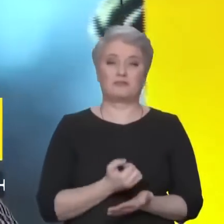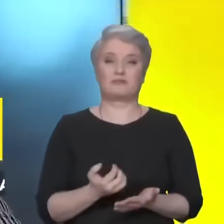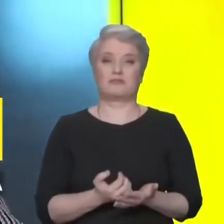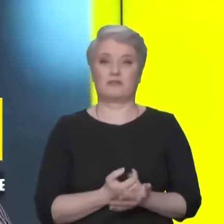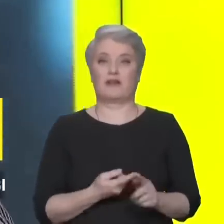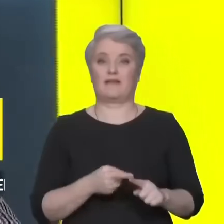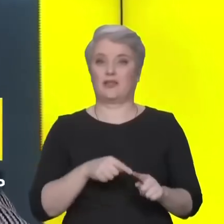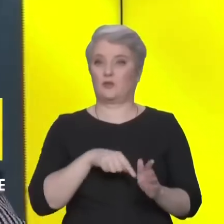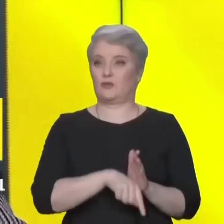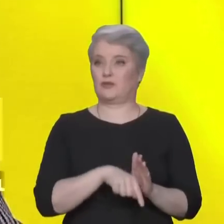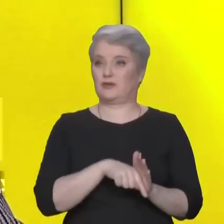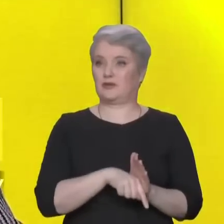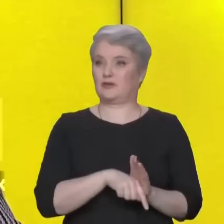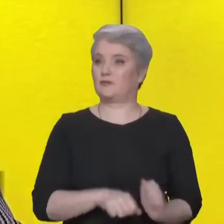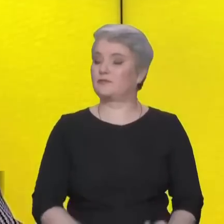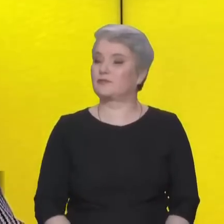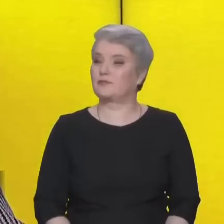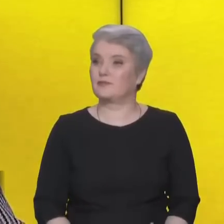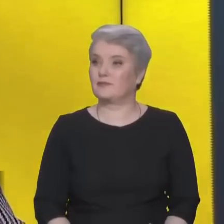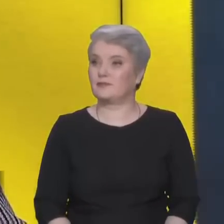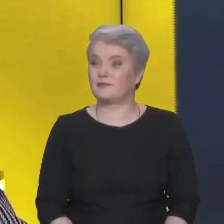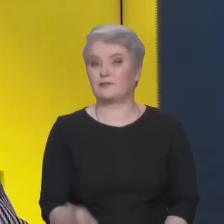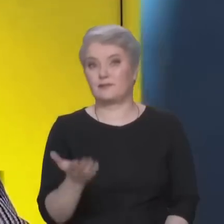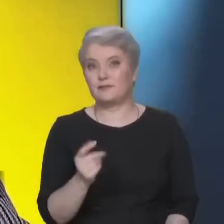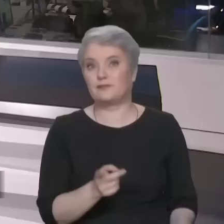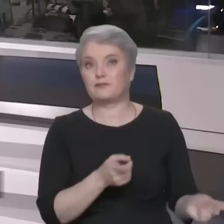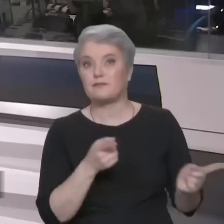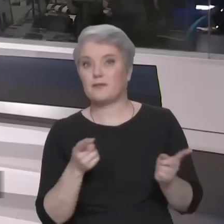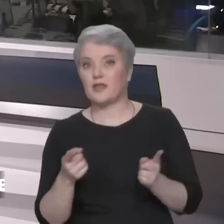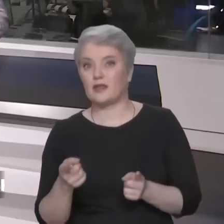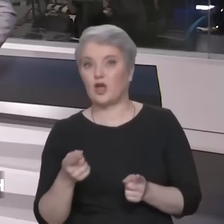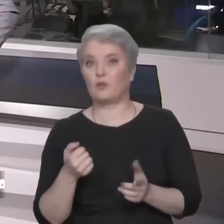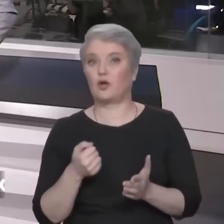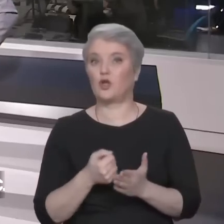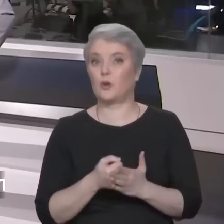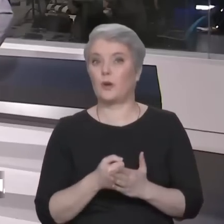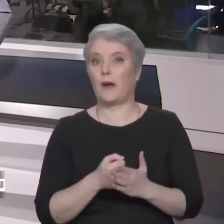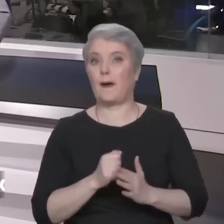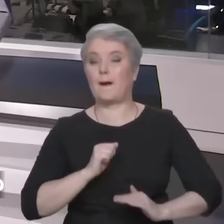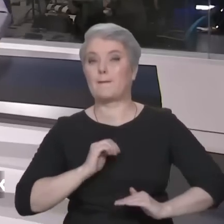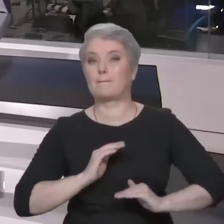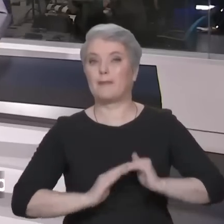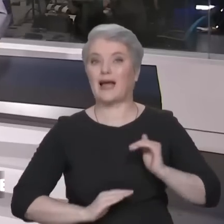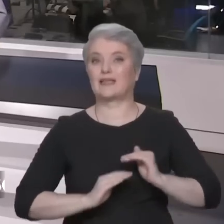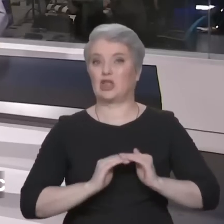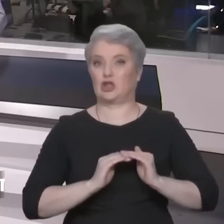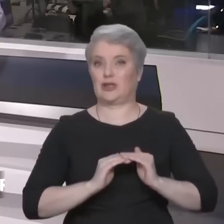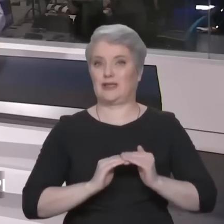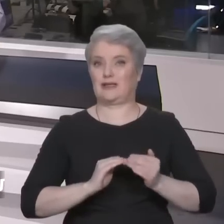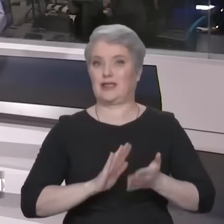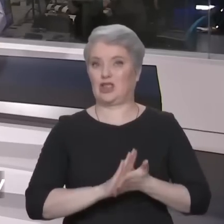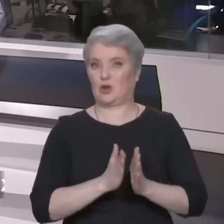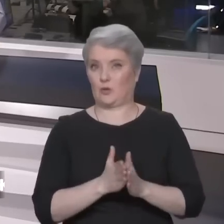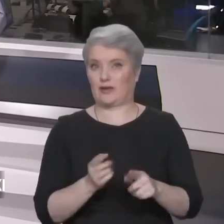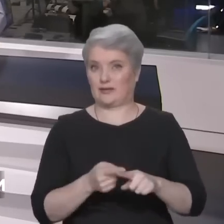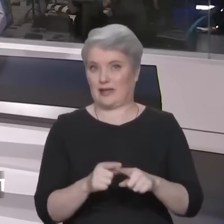даному сенсі розуміння цього питання. Давайте перейдемо до практичних таких ситуацій, так що дійсно зараз